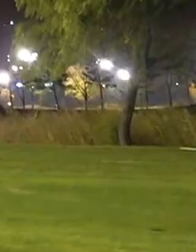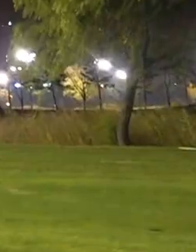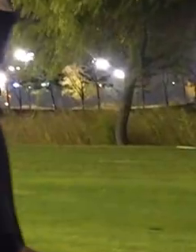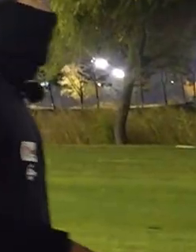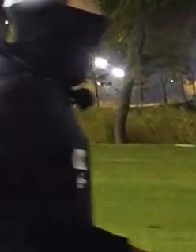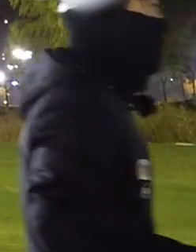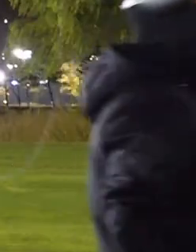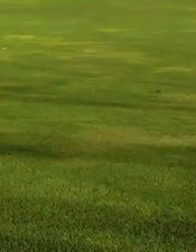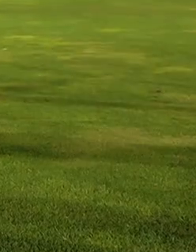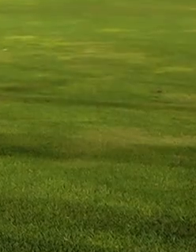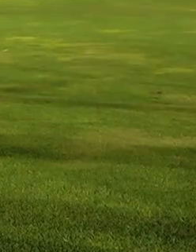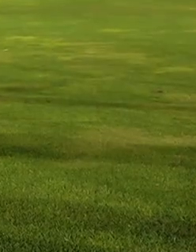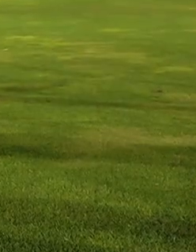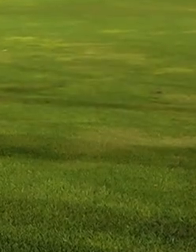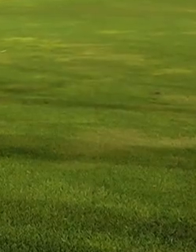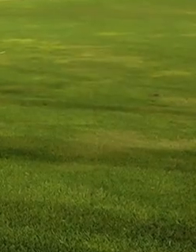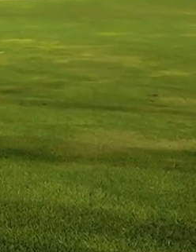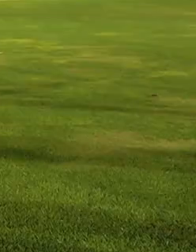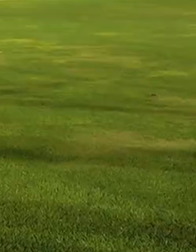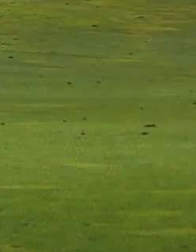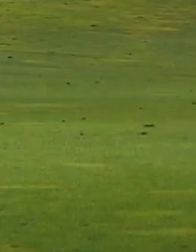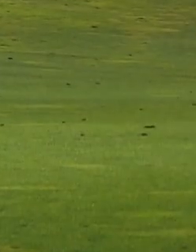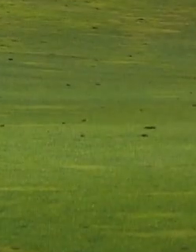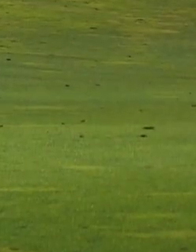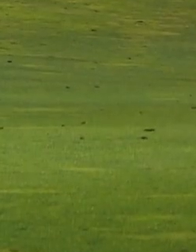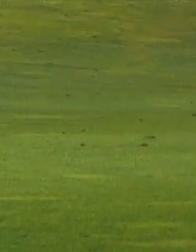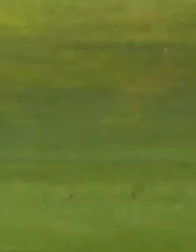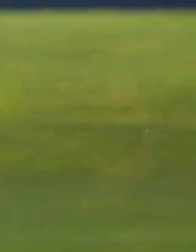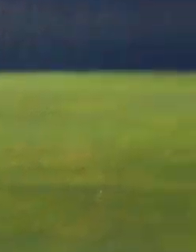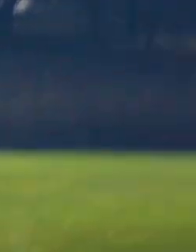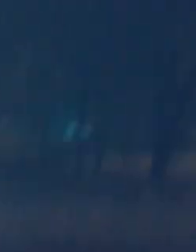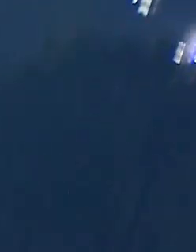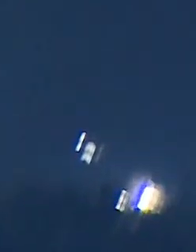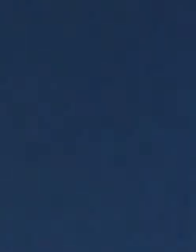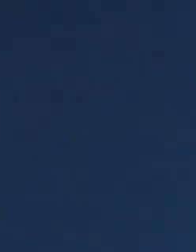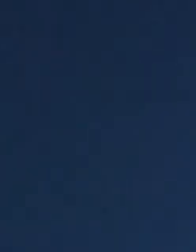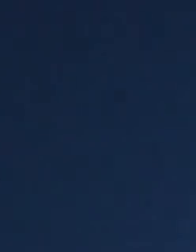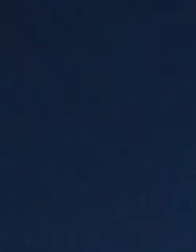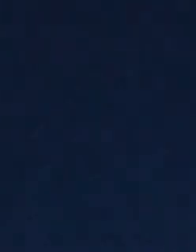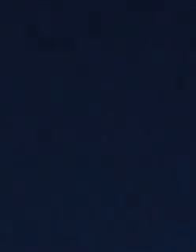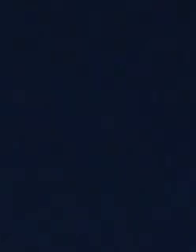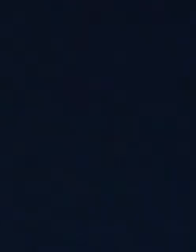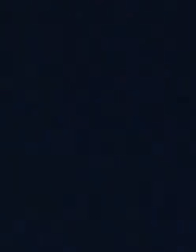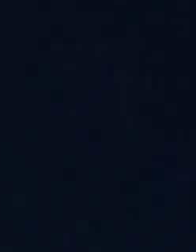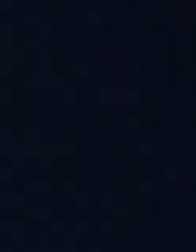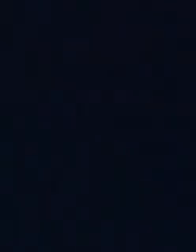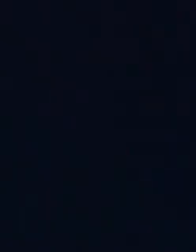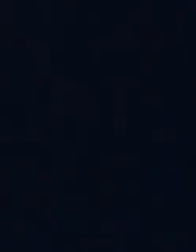우 우 우 우